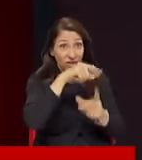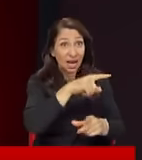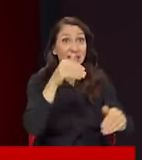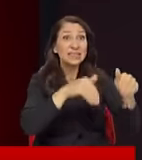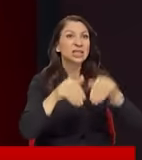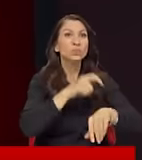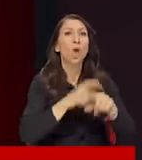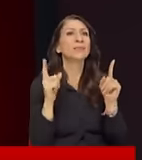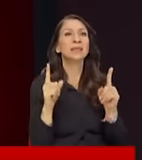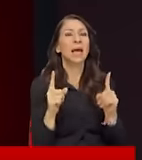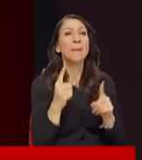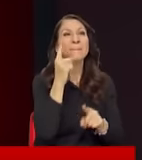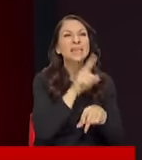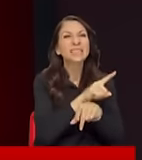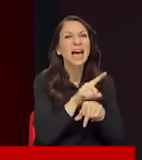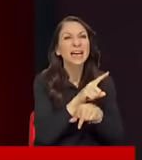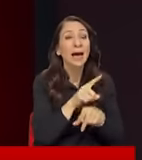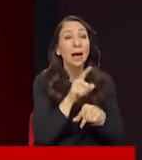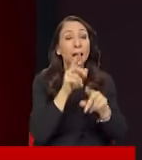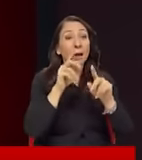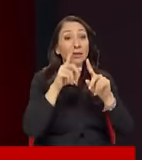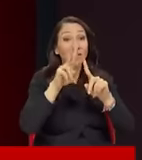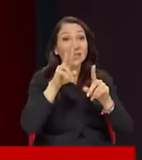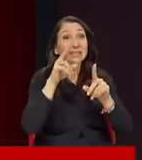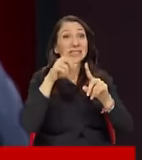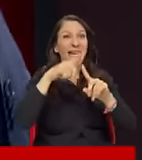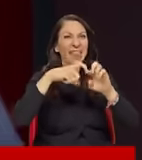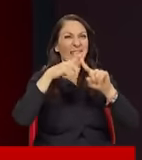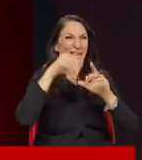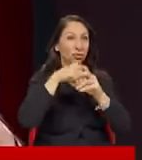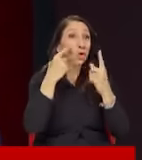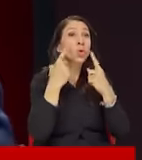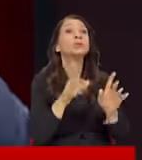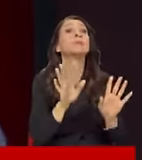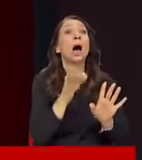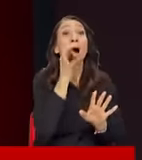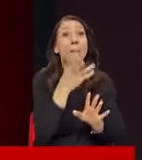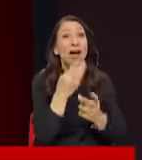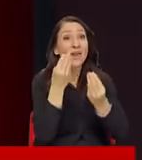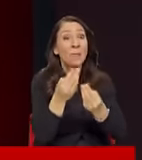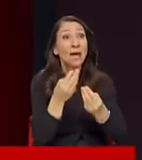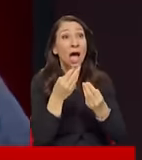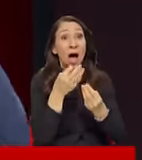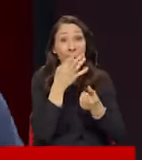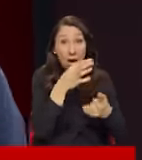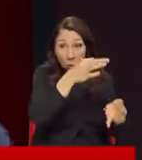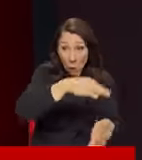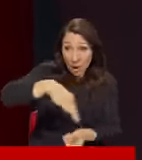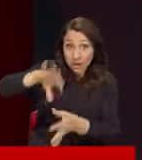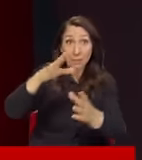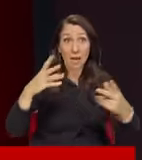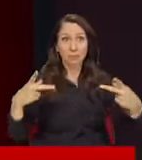Seçim döneminde bir saniye bile ekranda göstermeyeceksin. Haber verme özgürlüğünü, yani haberi ulaştırma